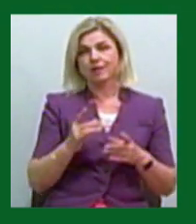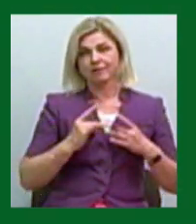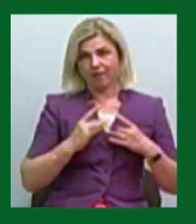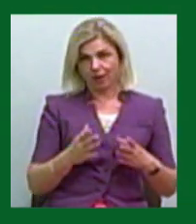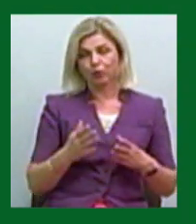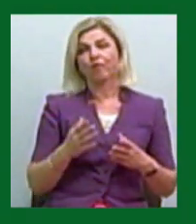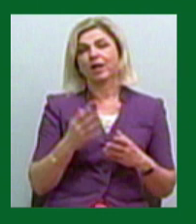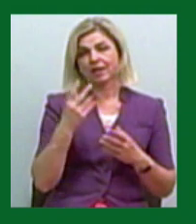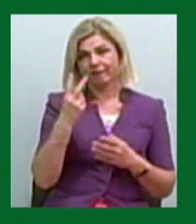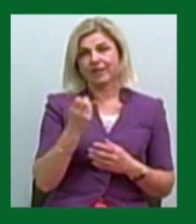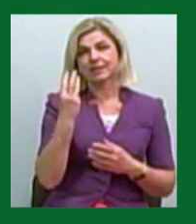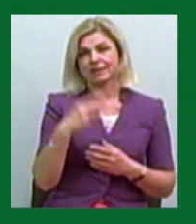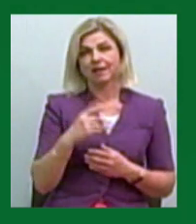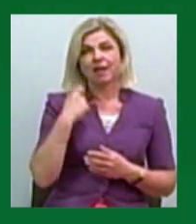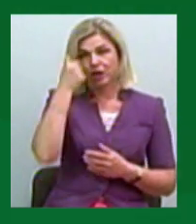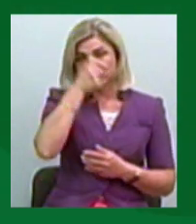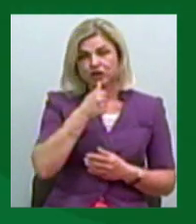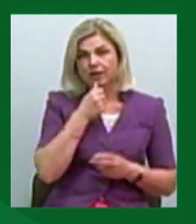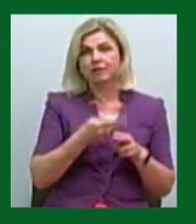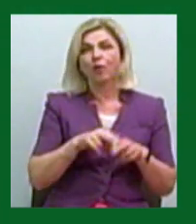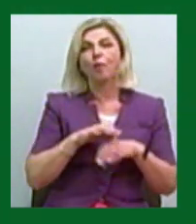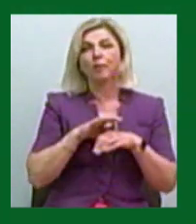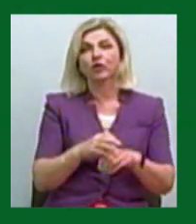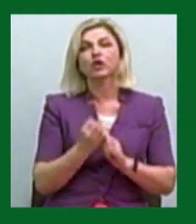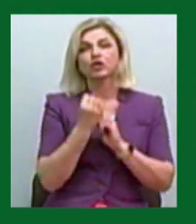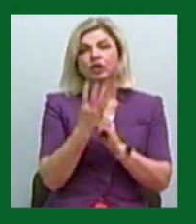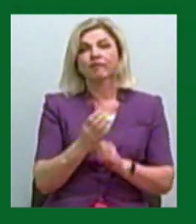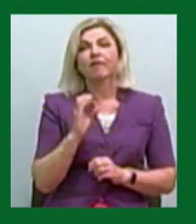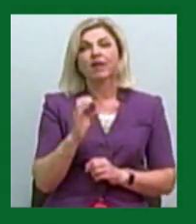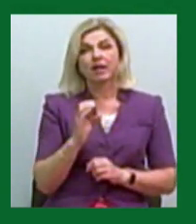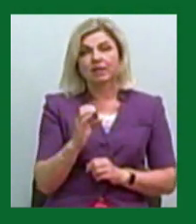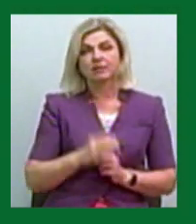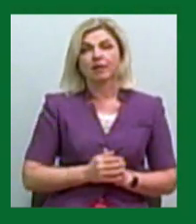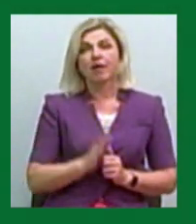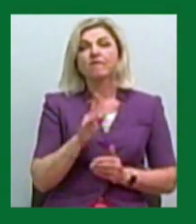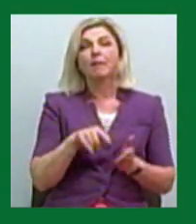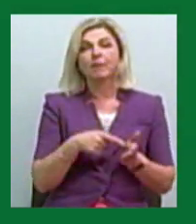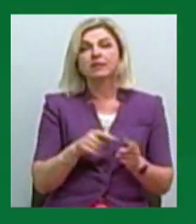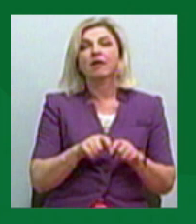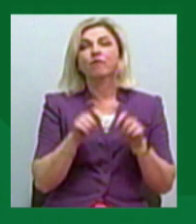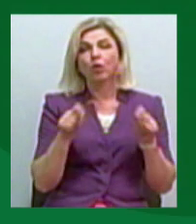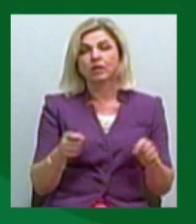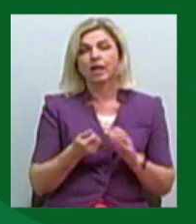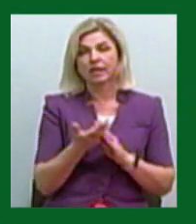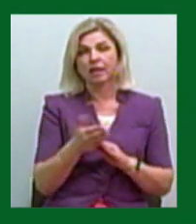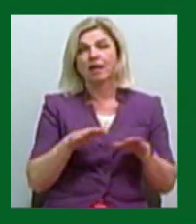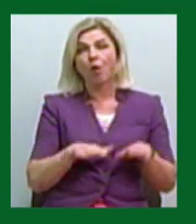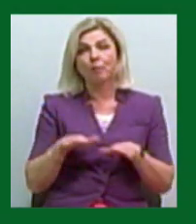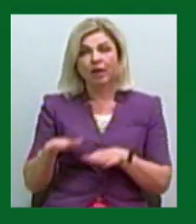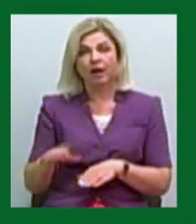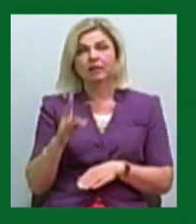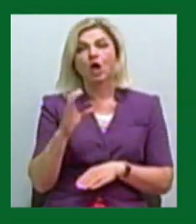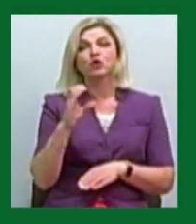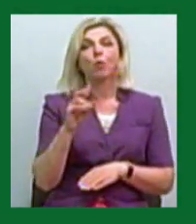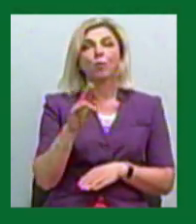святкування 230-ї річниці, яка відбудеться 14 вересня. У місті відкрили декілька арт-об'єктів, а на